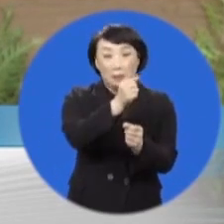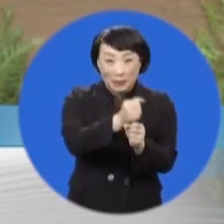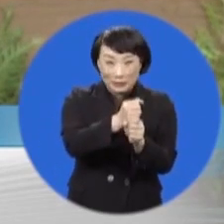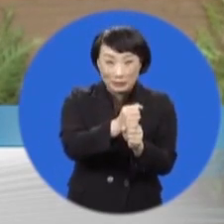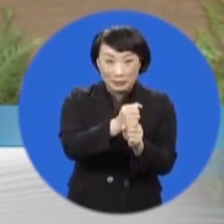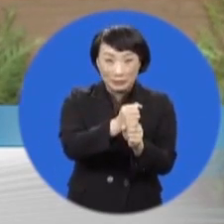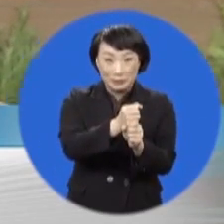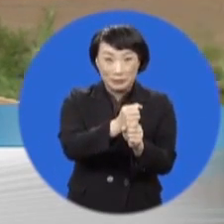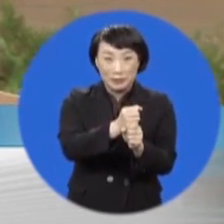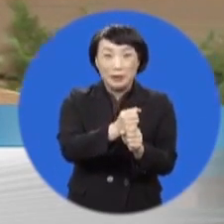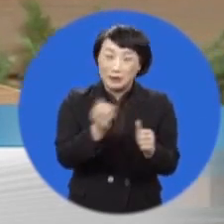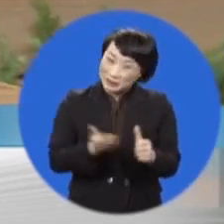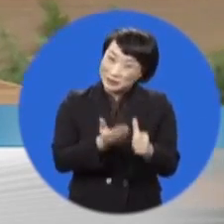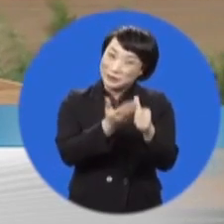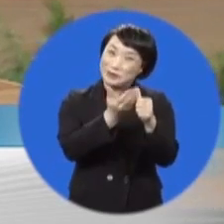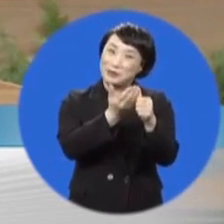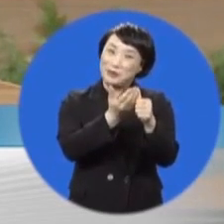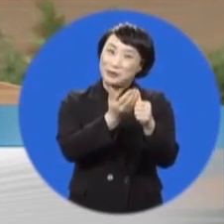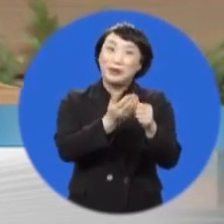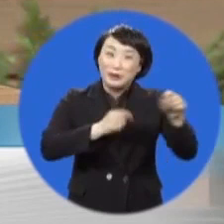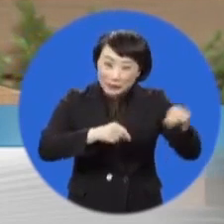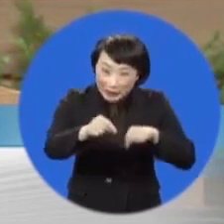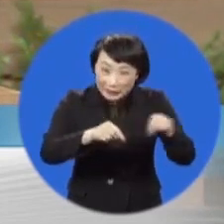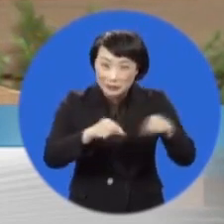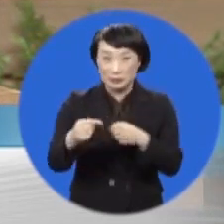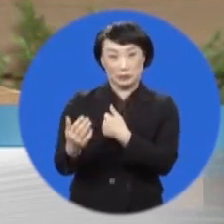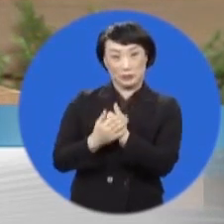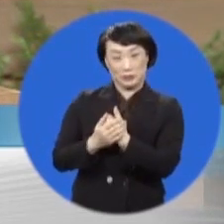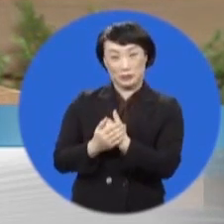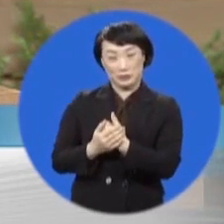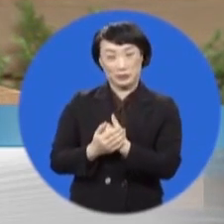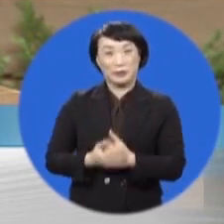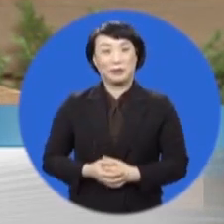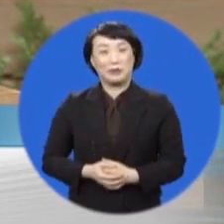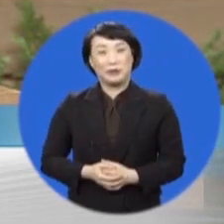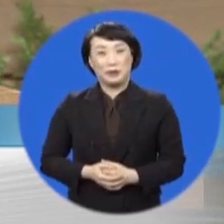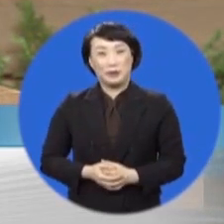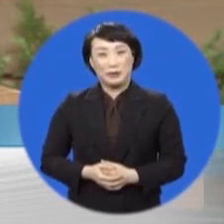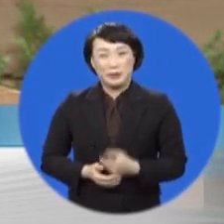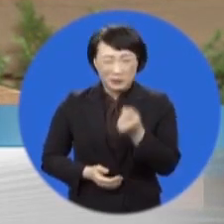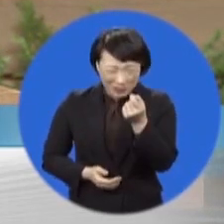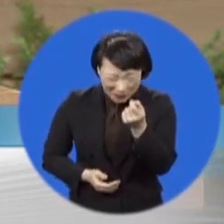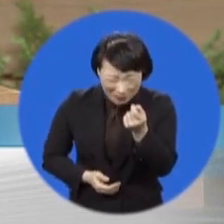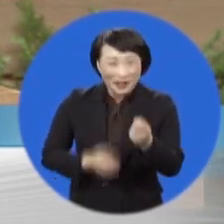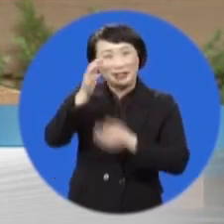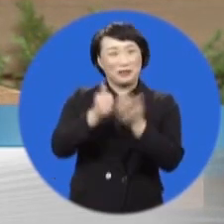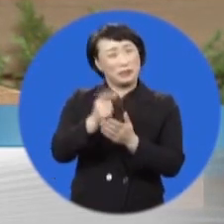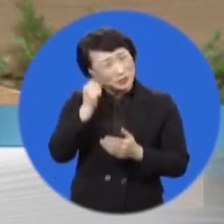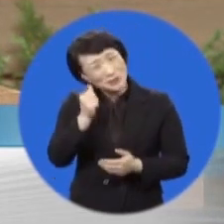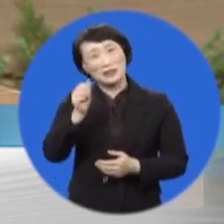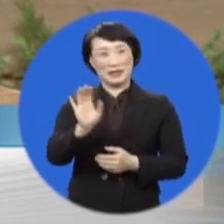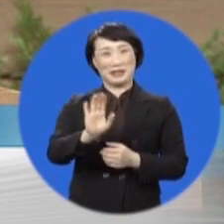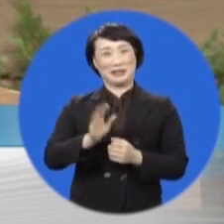시우 키우기 다슬 내쉬고 보 시대 아아아 35조 이지도